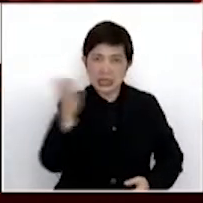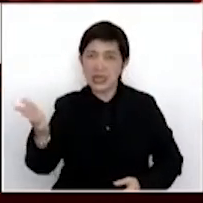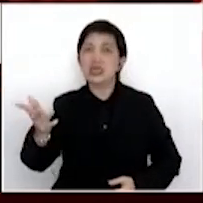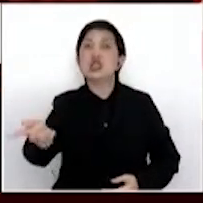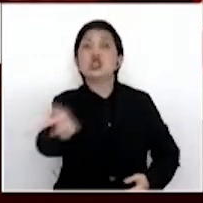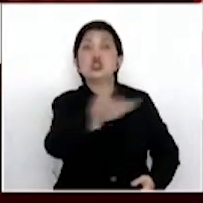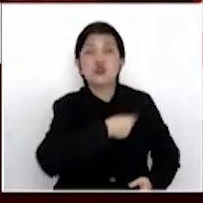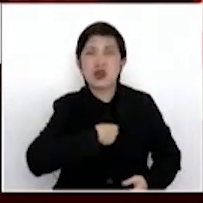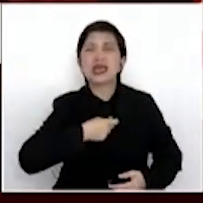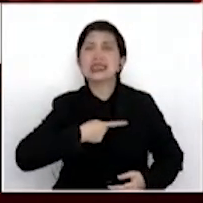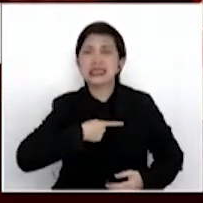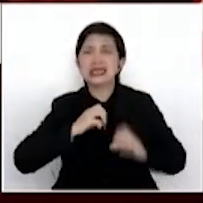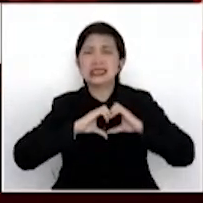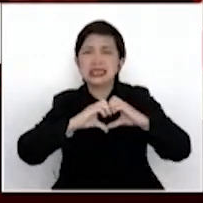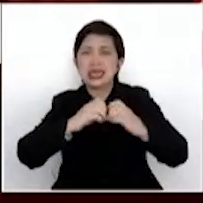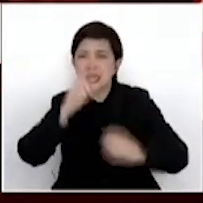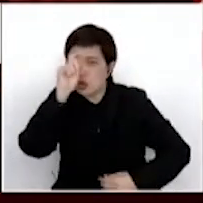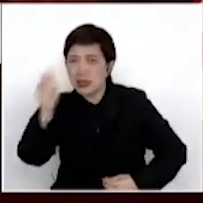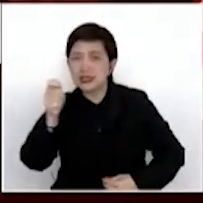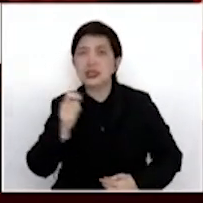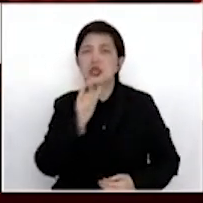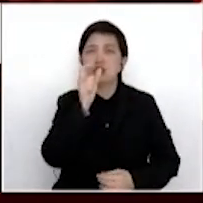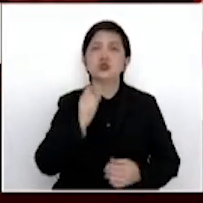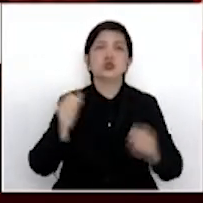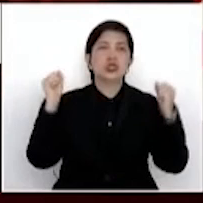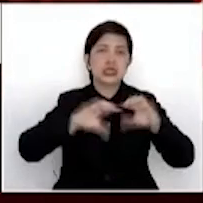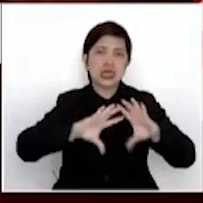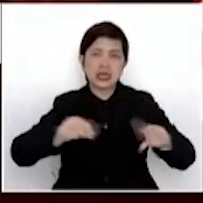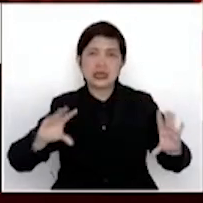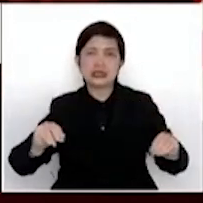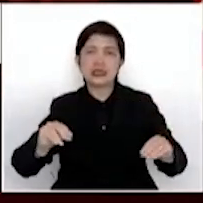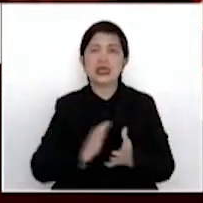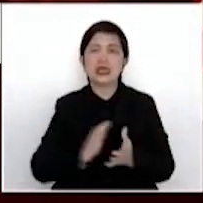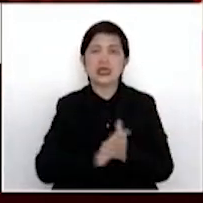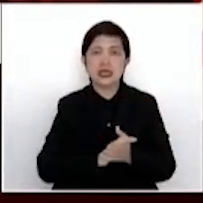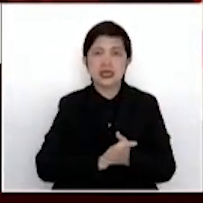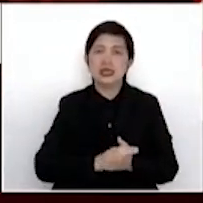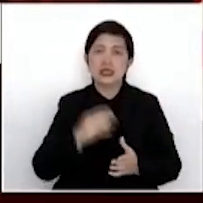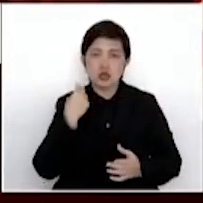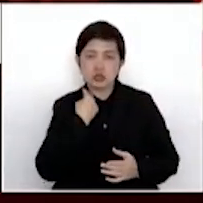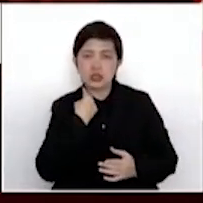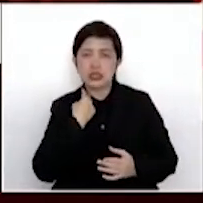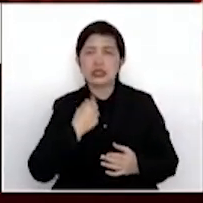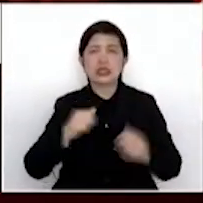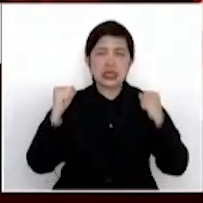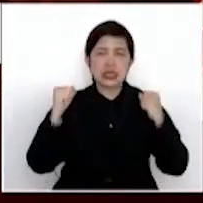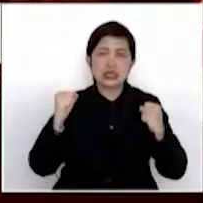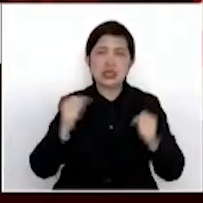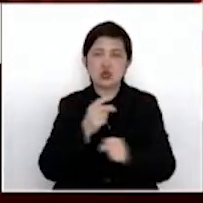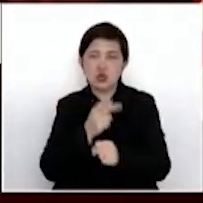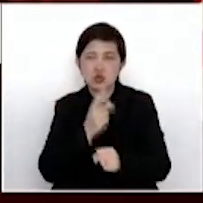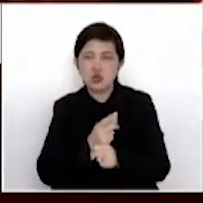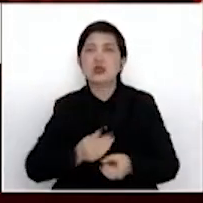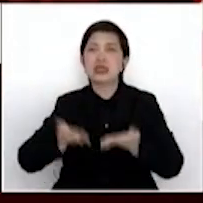dan bagi guru honorer dan tenaga medis kami tingkatkan kesejahteraan gaji yang layak dan akses